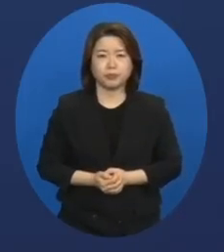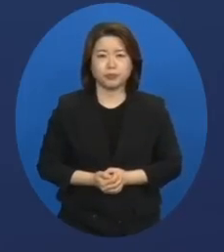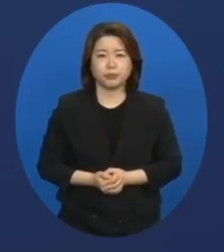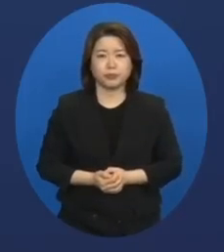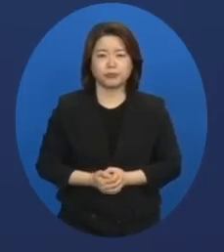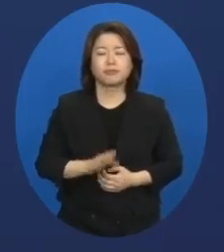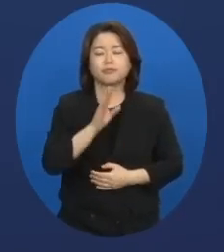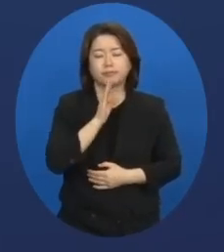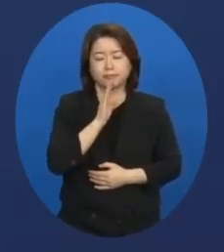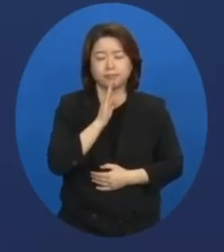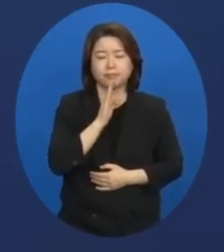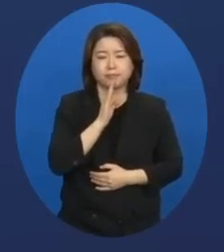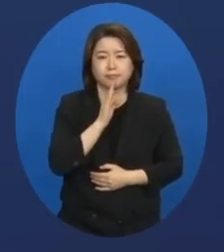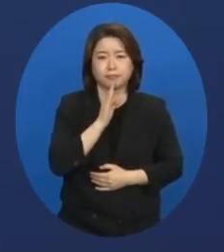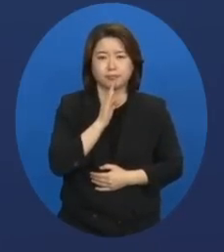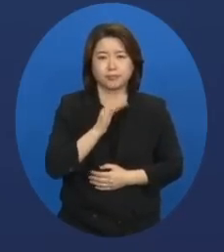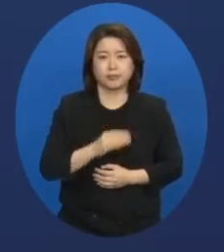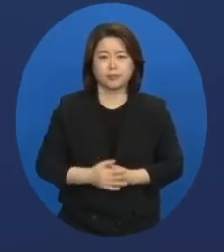옳습니다.